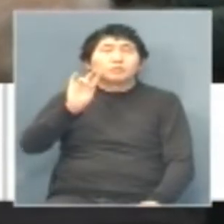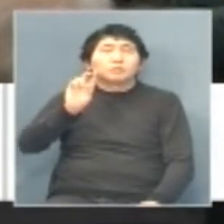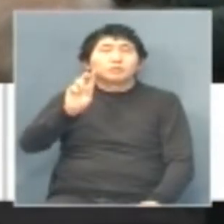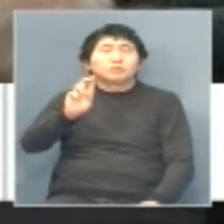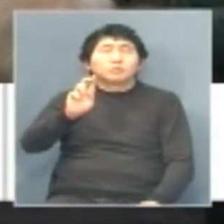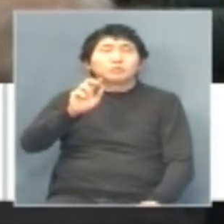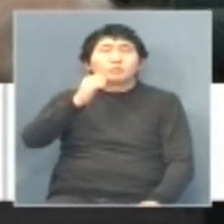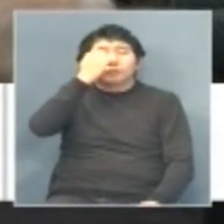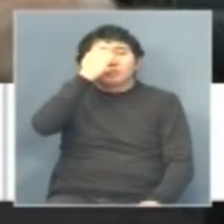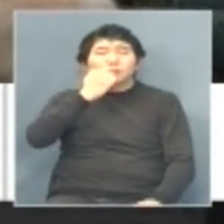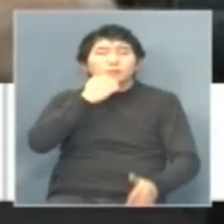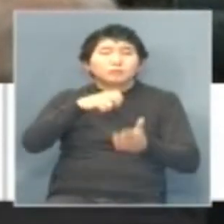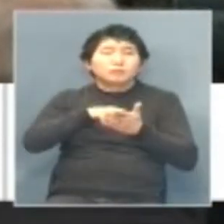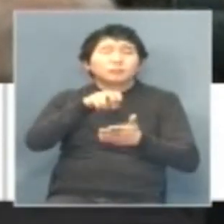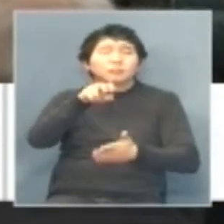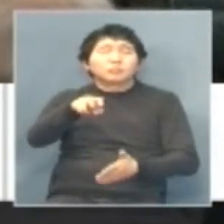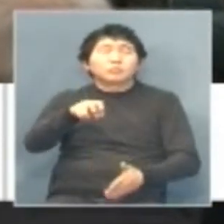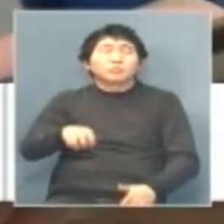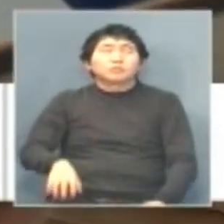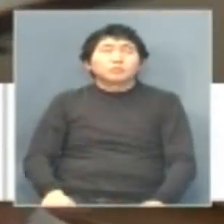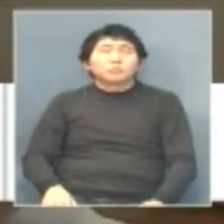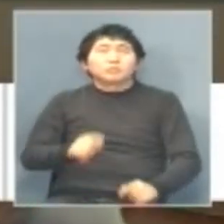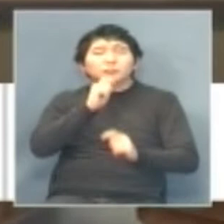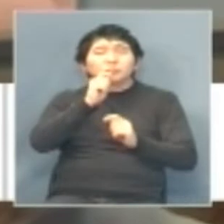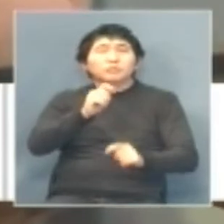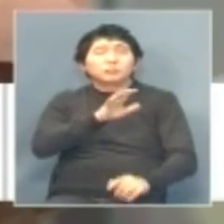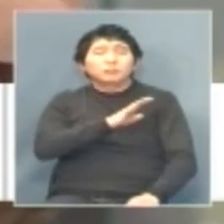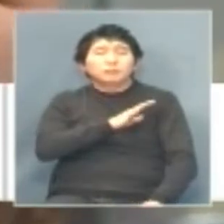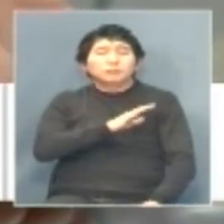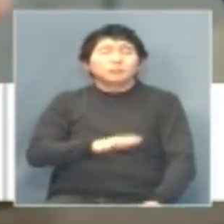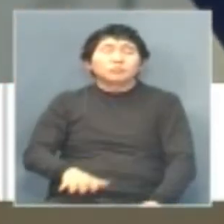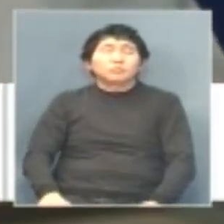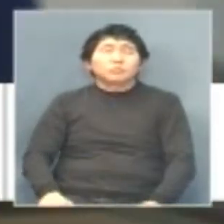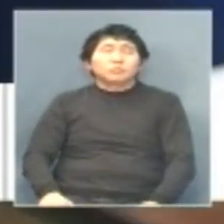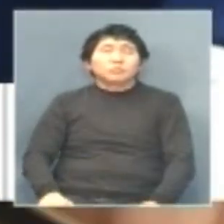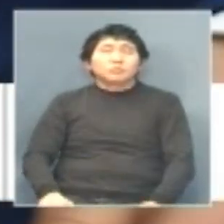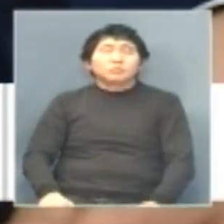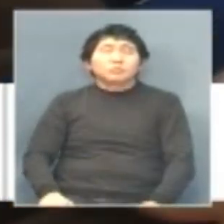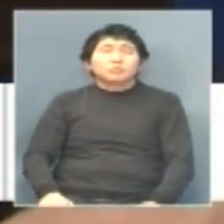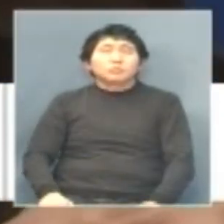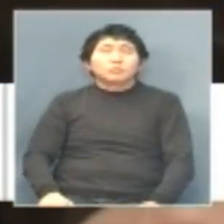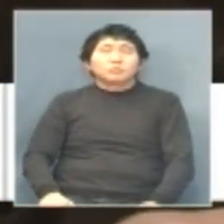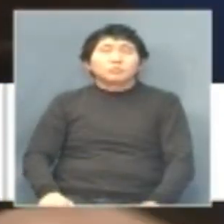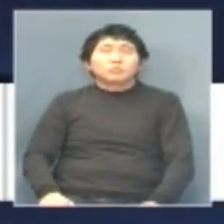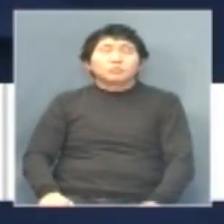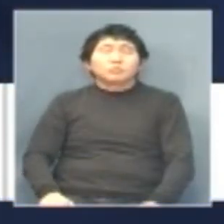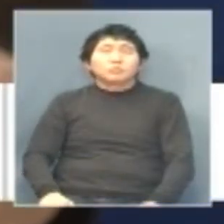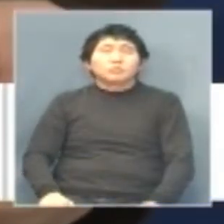хатымен арнайы төсбелгімен марапатталды. Ал қызмет барысында қаза болған әскерилердің жақындарына естелік сыйлықтар табысталды.